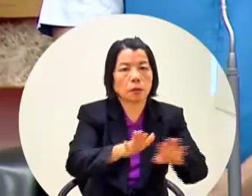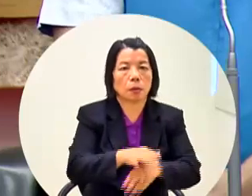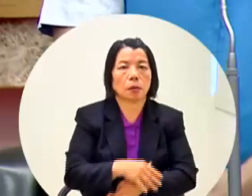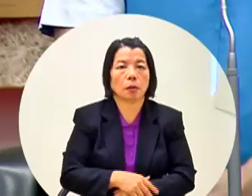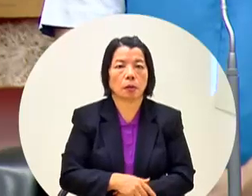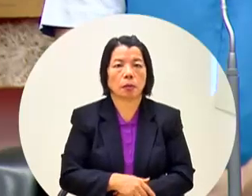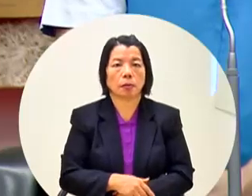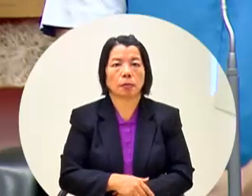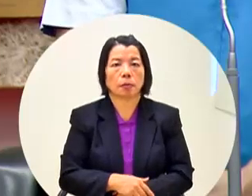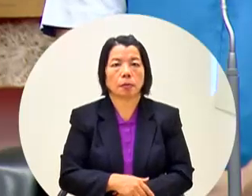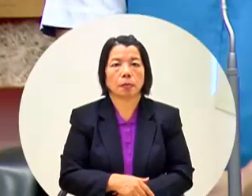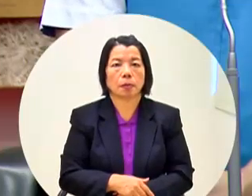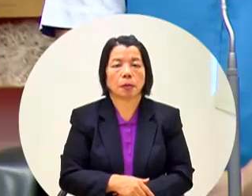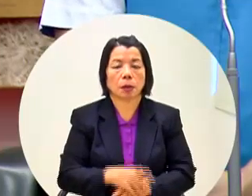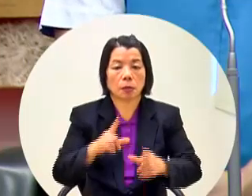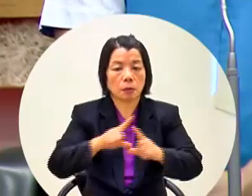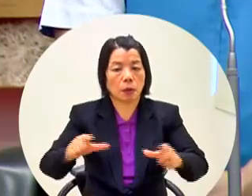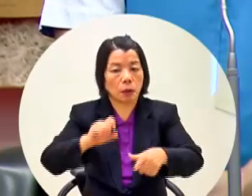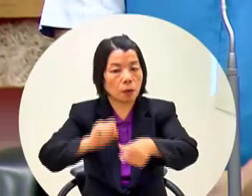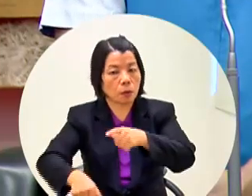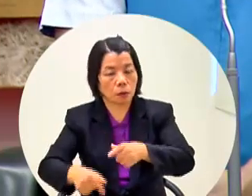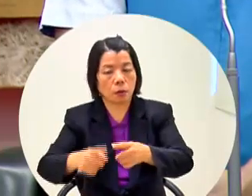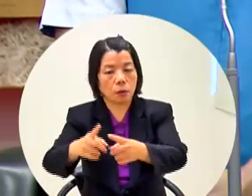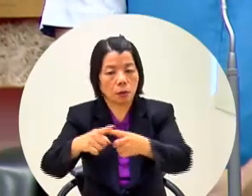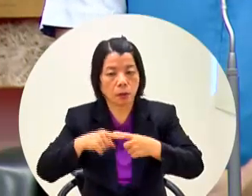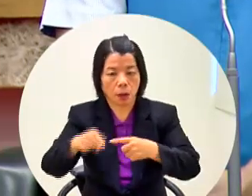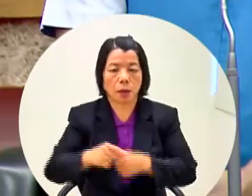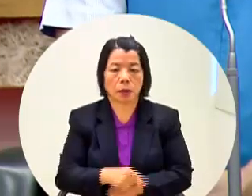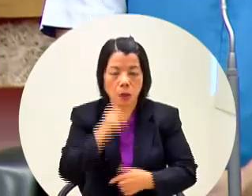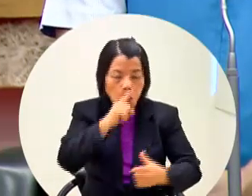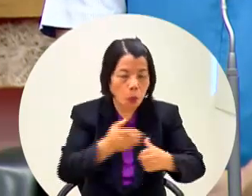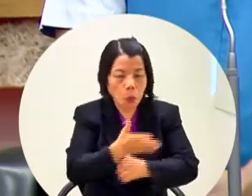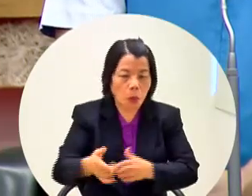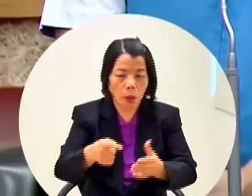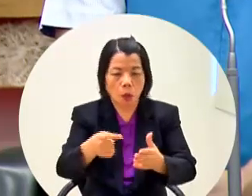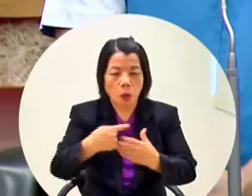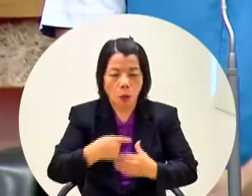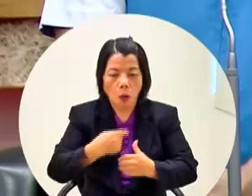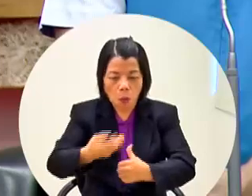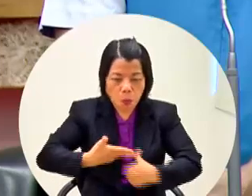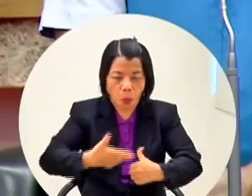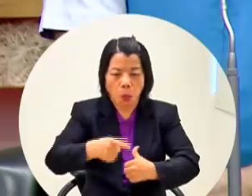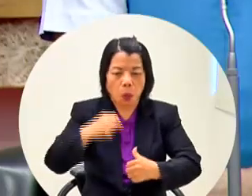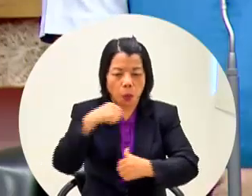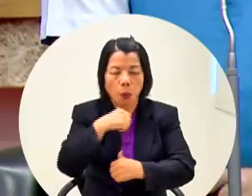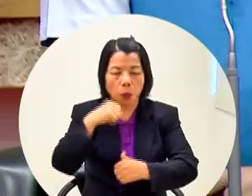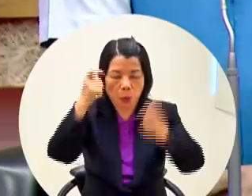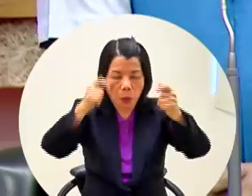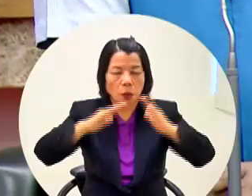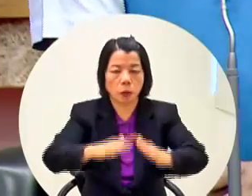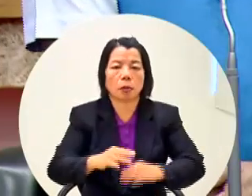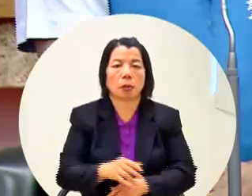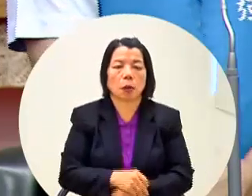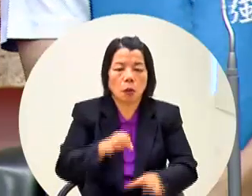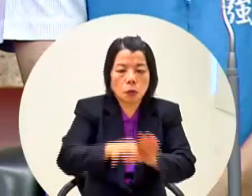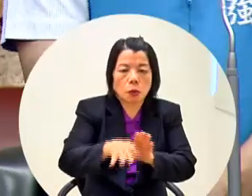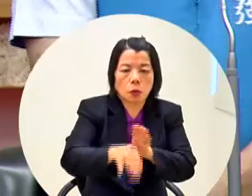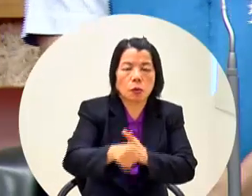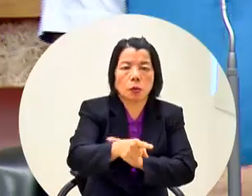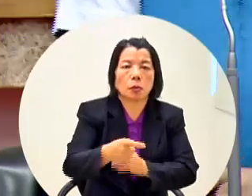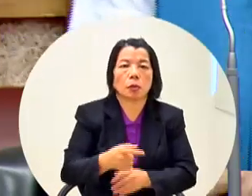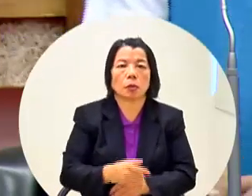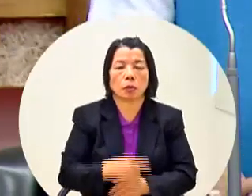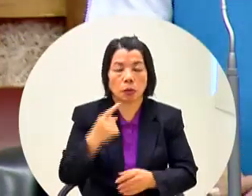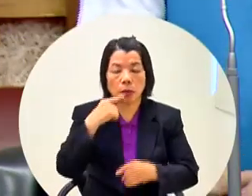内哦，大企业都来，然后污染什么都是我们负担，环境我们负担，税收现在财政税收，我上次